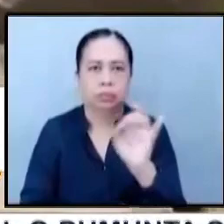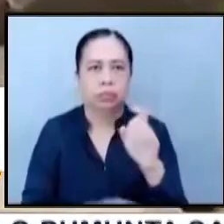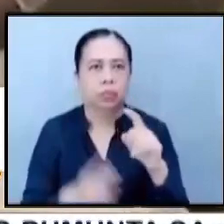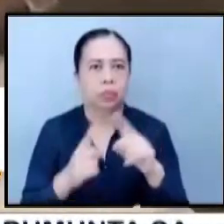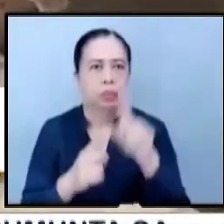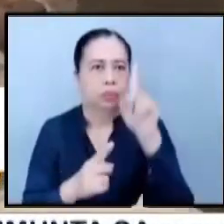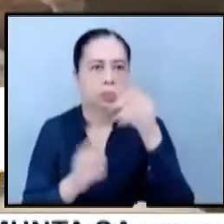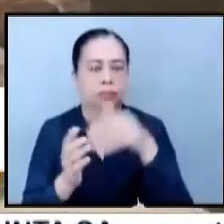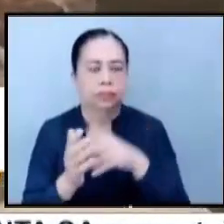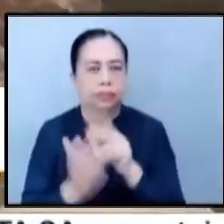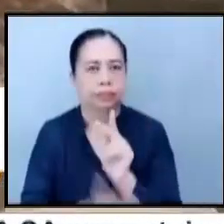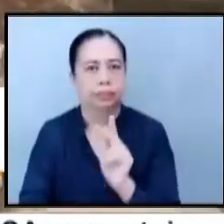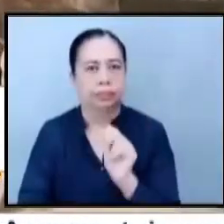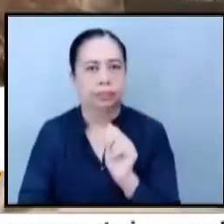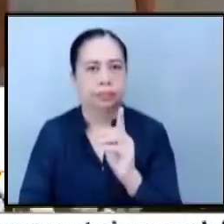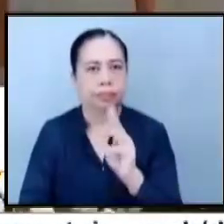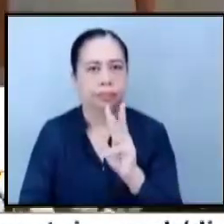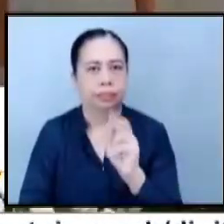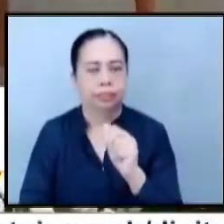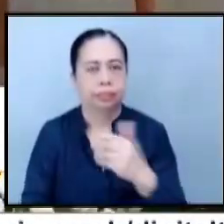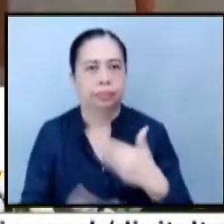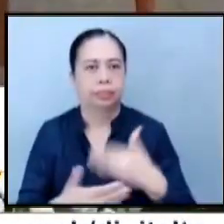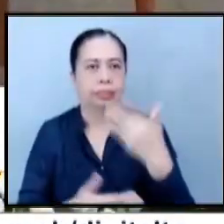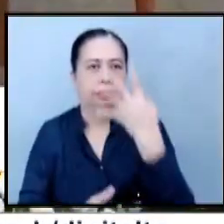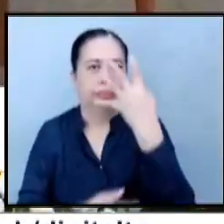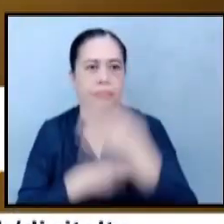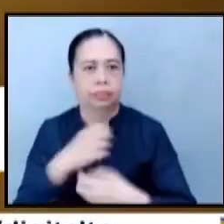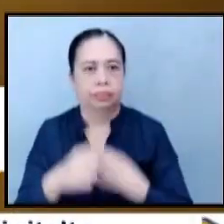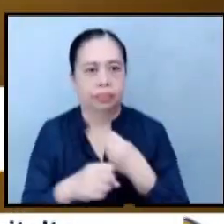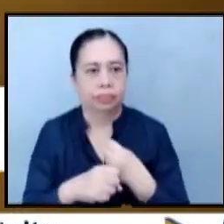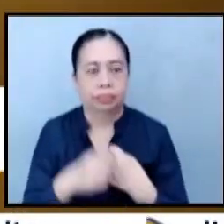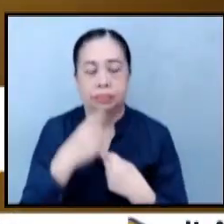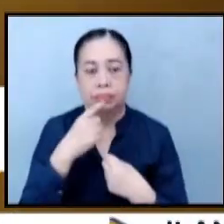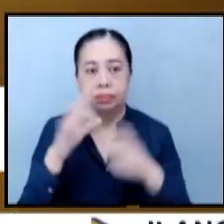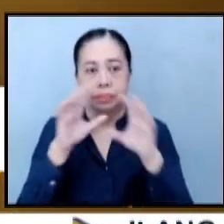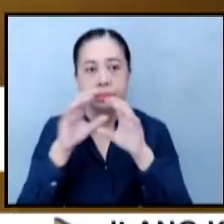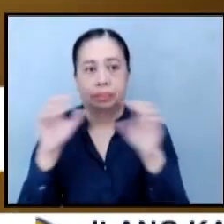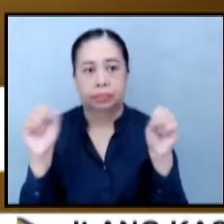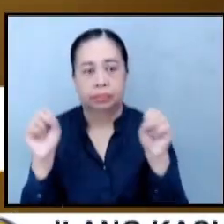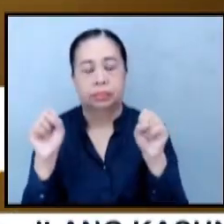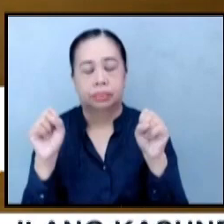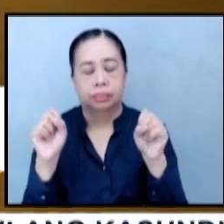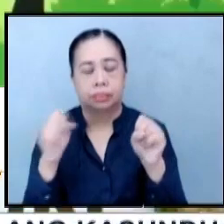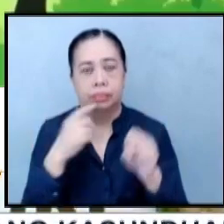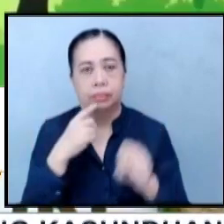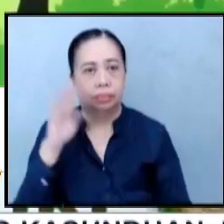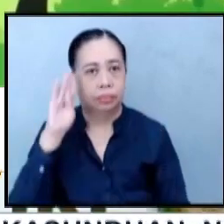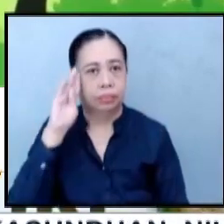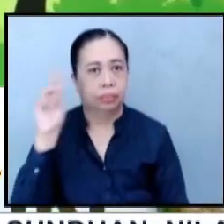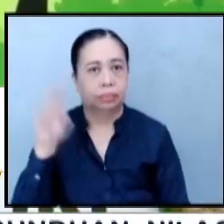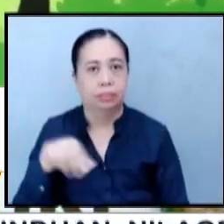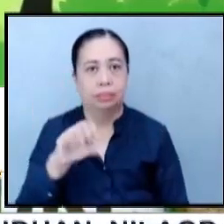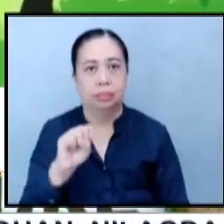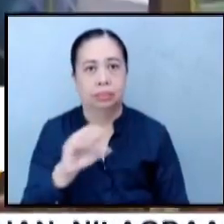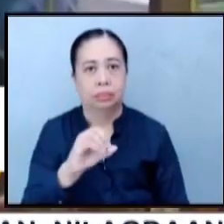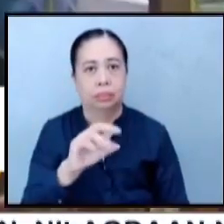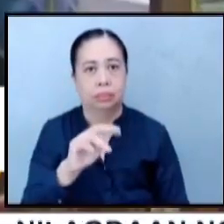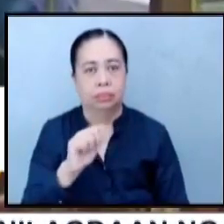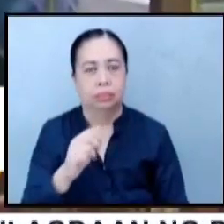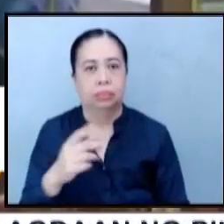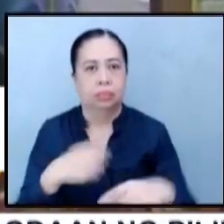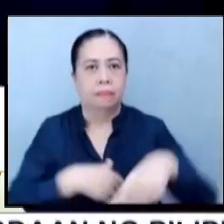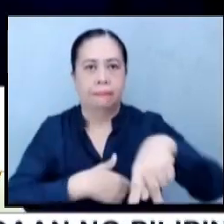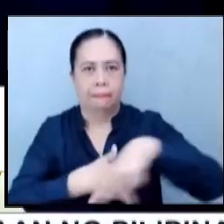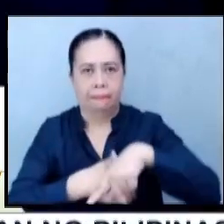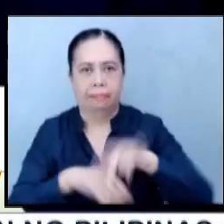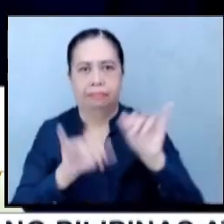kadiwa stores sa susunod na 4 na taon. Una nang sinabi ni Pangulong Ferdinand R. Marcos Jr. sa kanyang SONA na gawing permanente ang mga